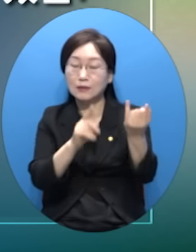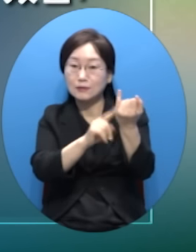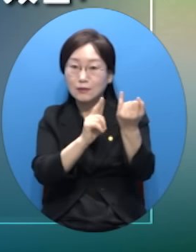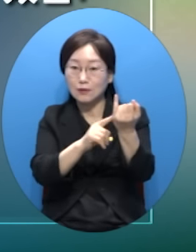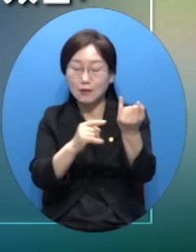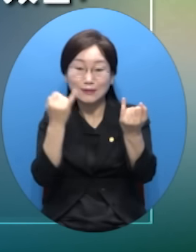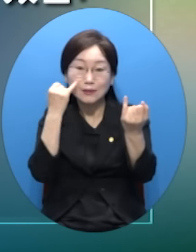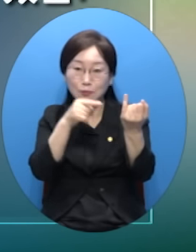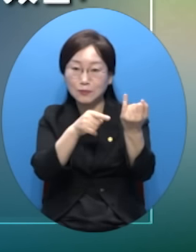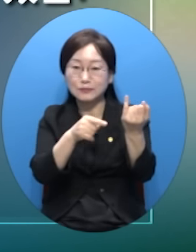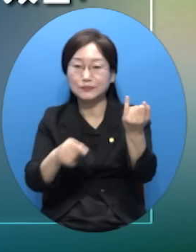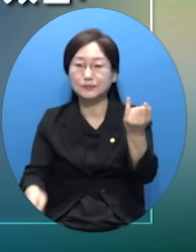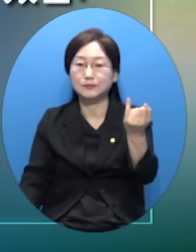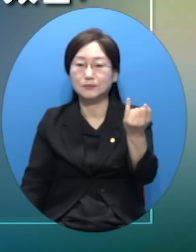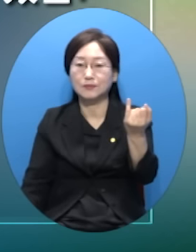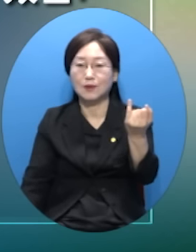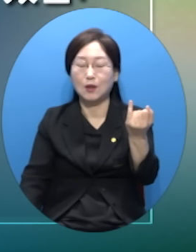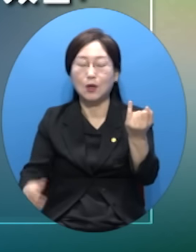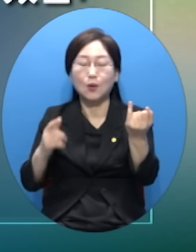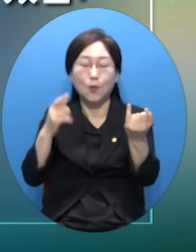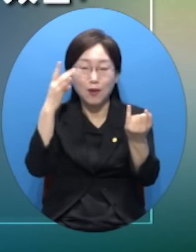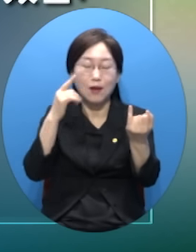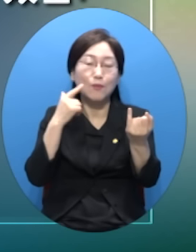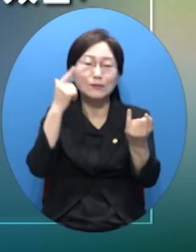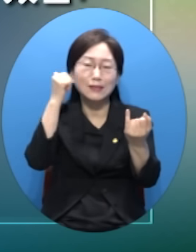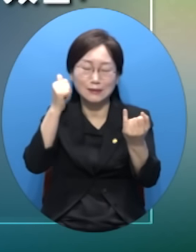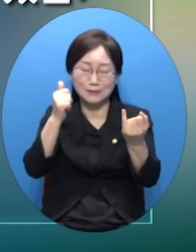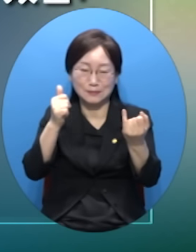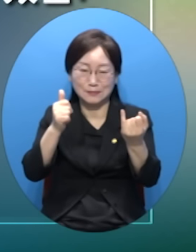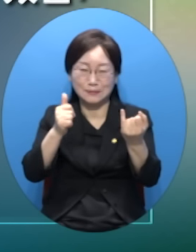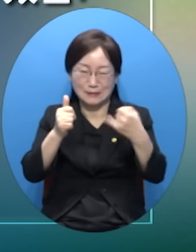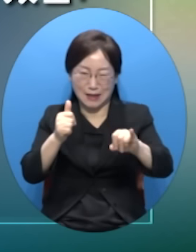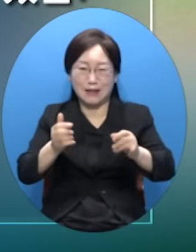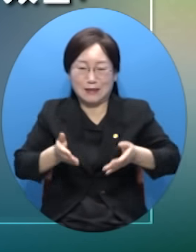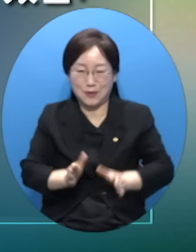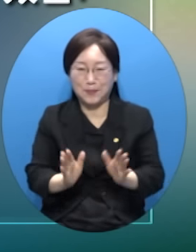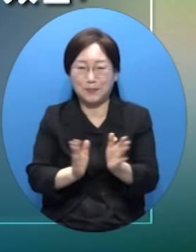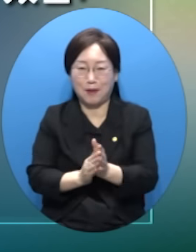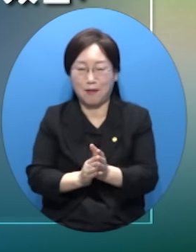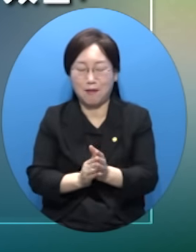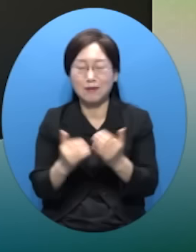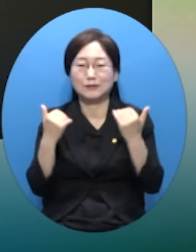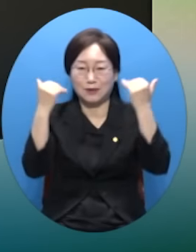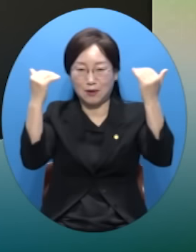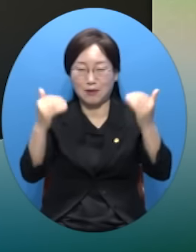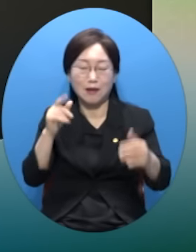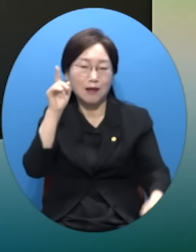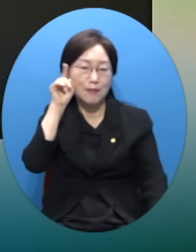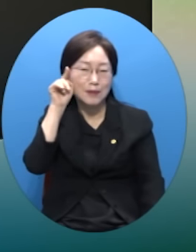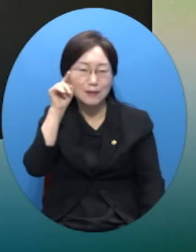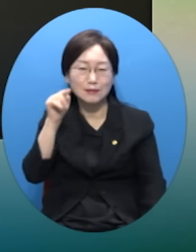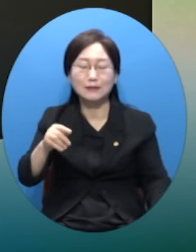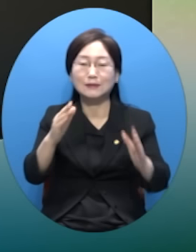사모님은 목사님 딸로 태어나서 목사님 가정에서 자랐습니다. 그러다 보니까 뭐 매일같이 집에서